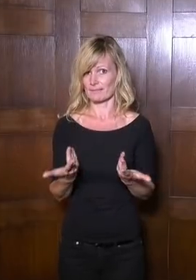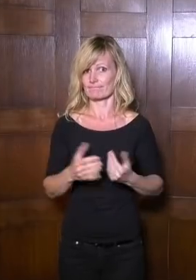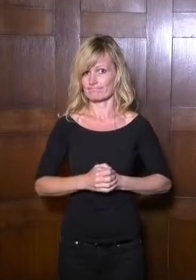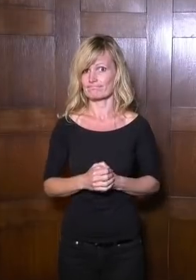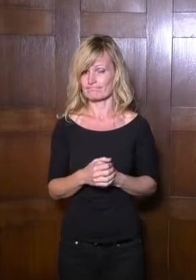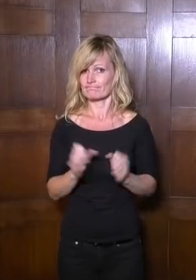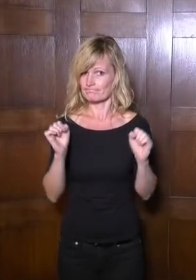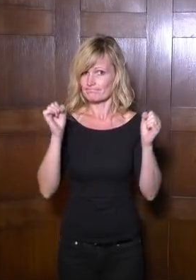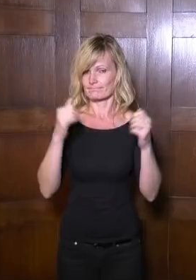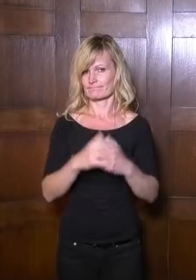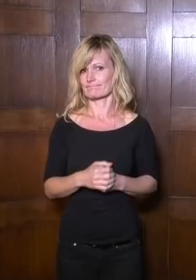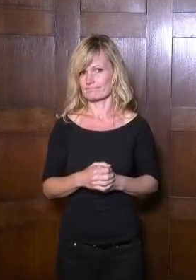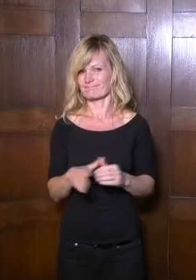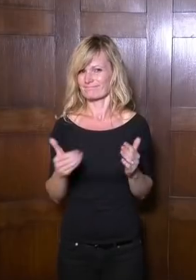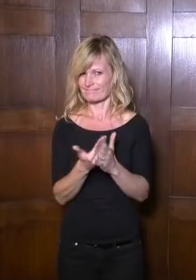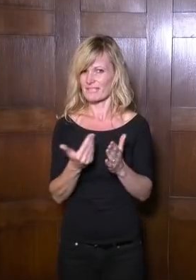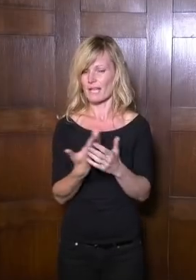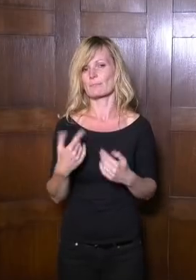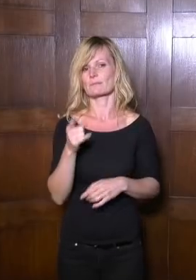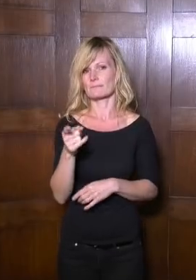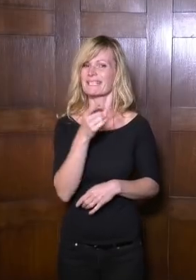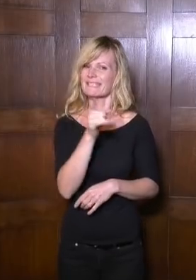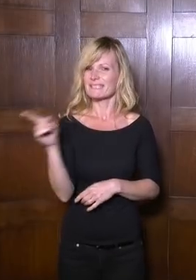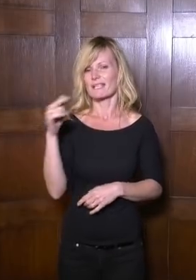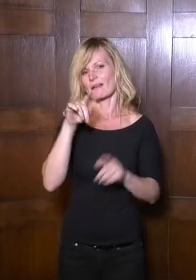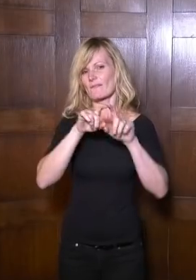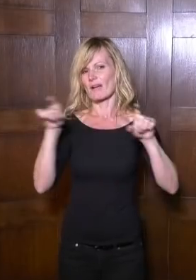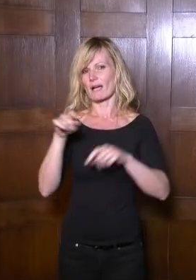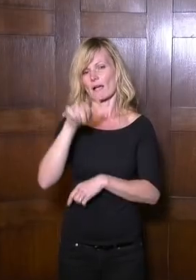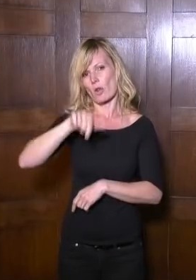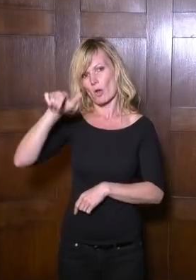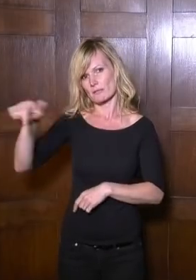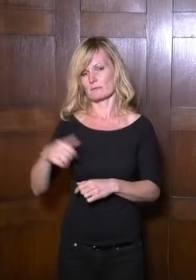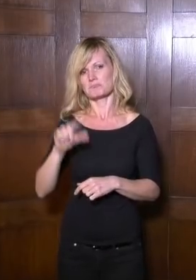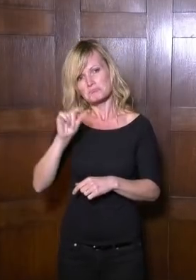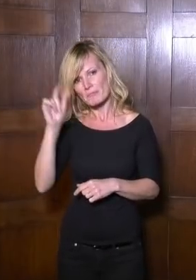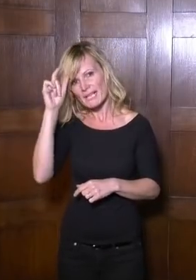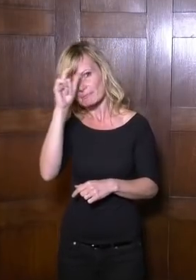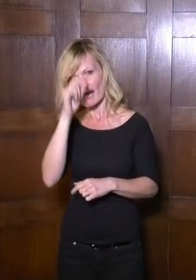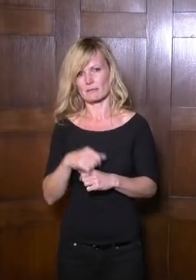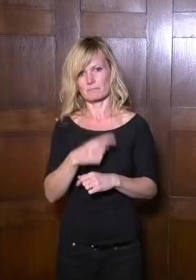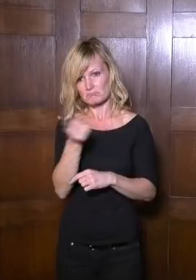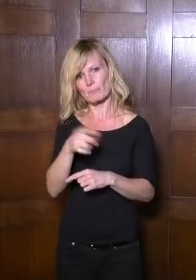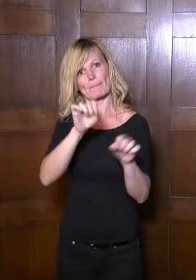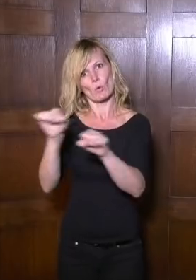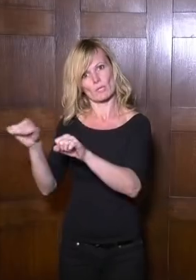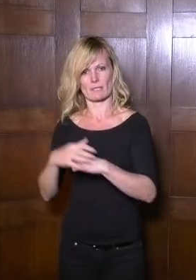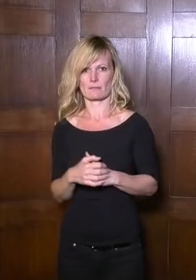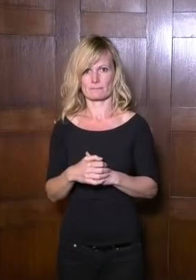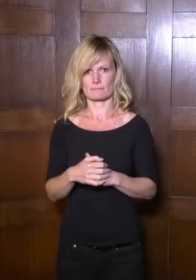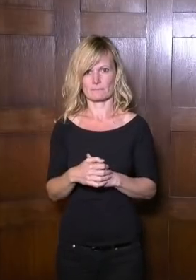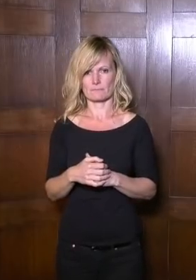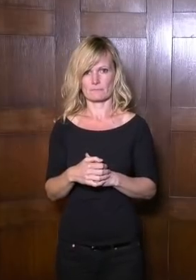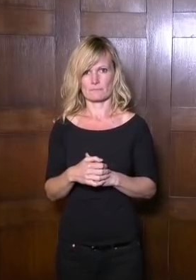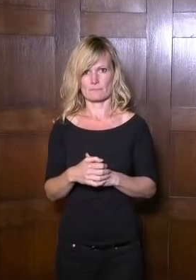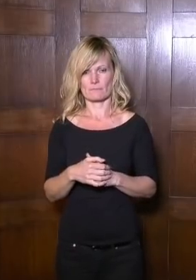Grund wollen wir diesen Fachleuten eine Möglichkeit geben, mit den wenigen Experten, die als ausschließliche und exklusive